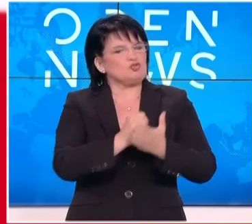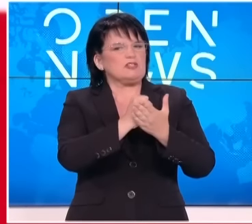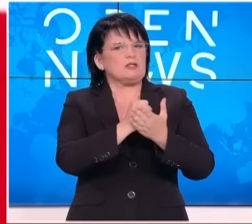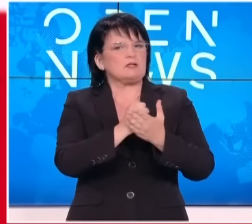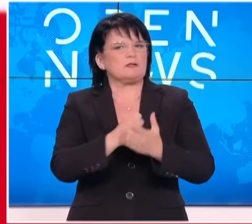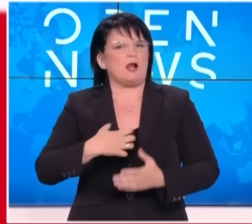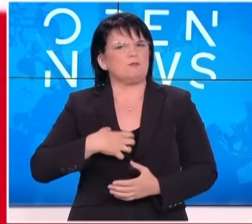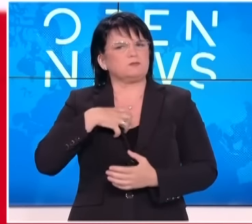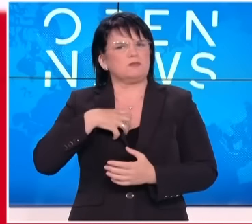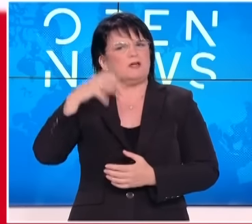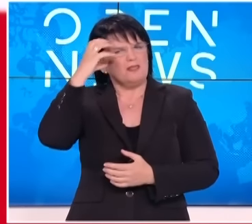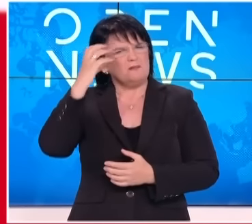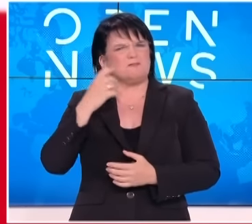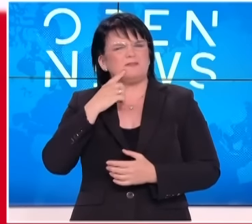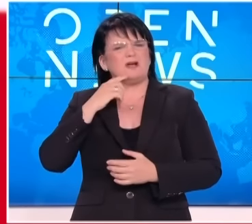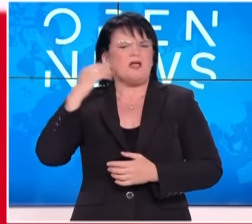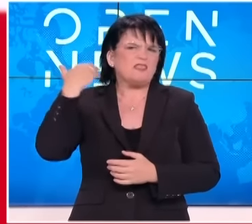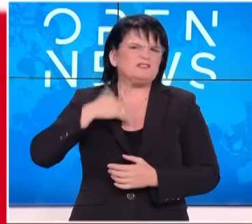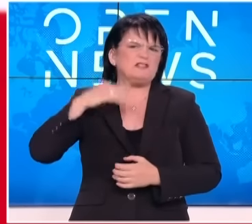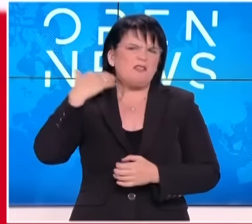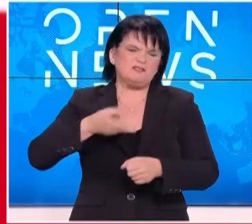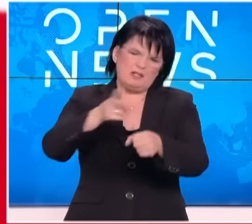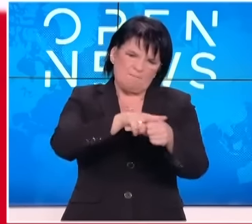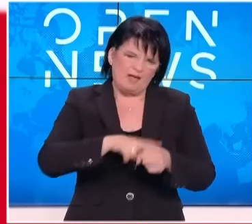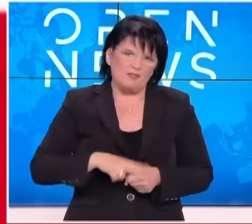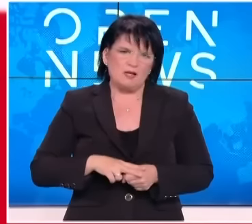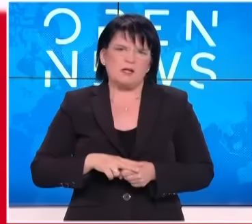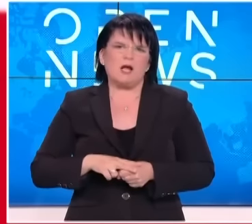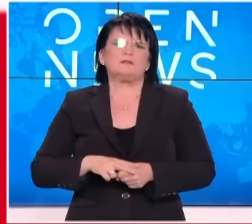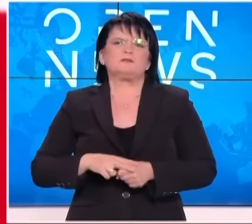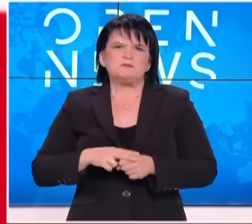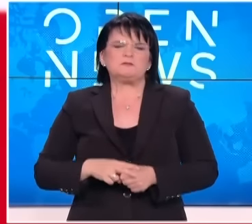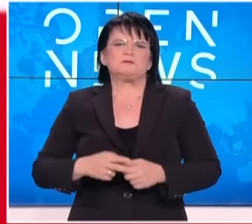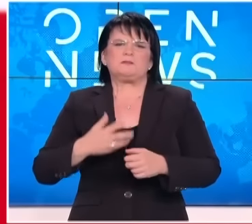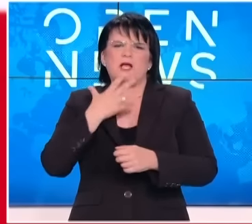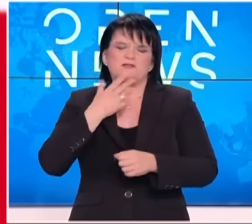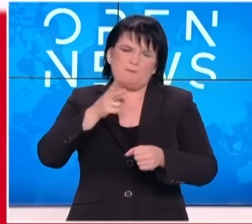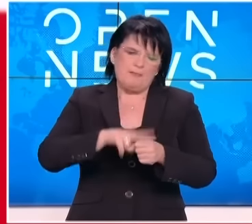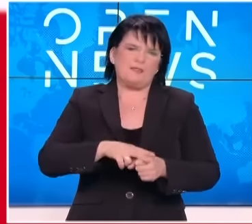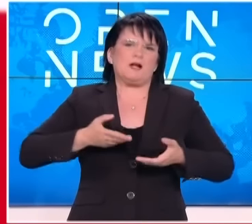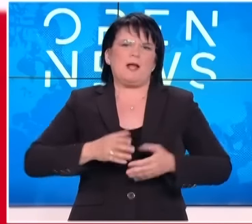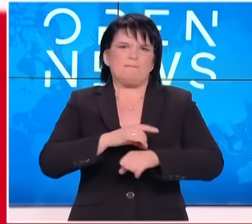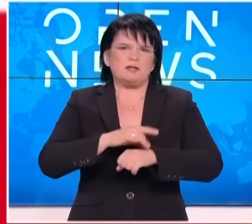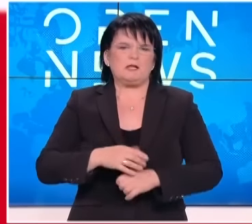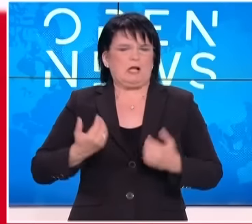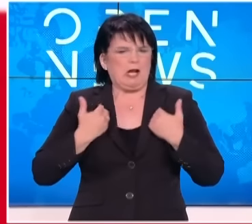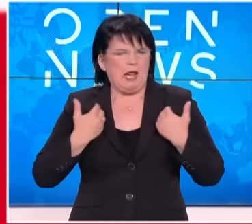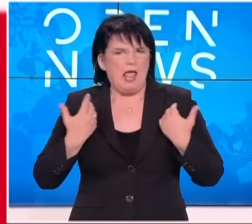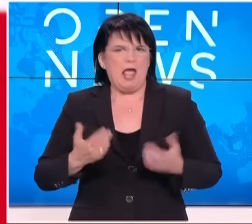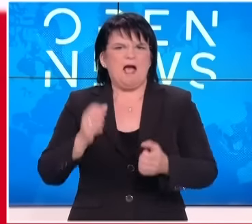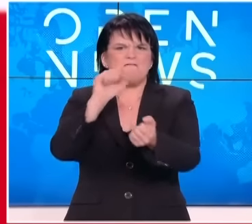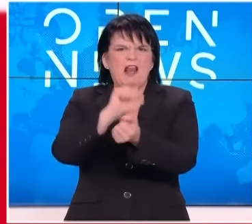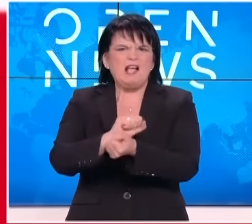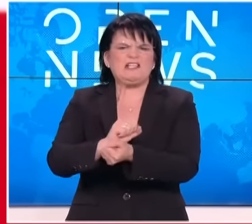ανθρώπους που έδωσαν τη ζωή τους για αυτά τα ιδανικά έδωσαν το αίμα τους έδωσαν τα νιάτα τους σε